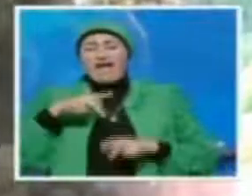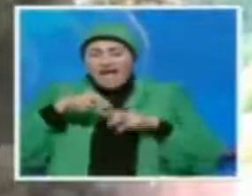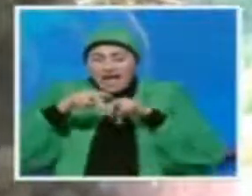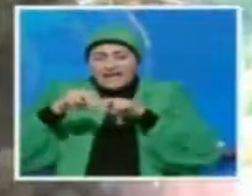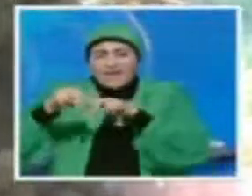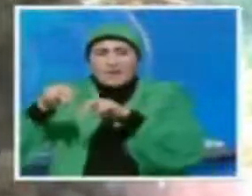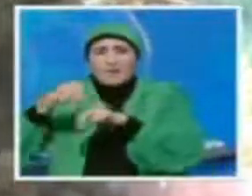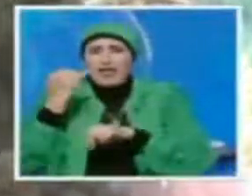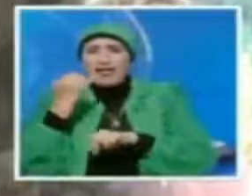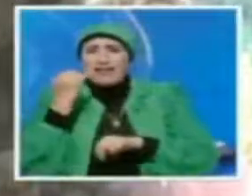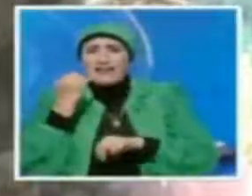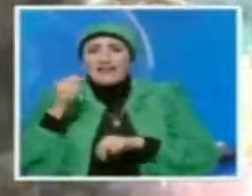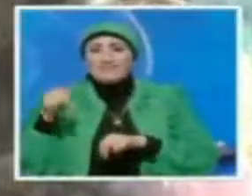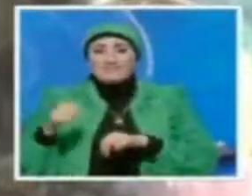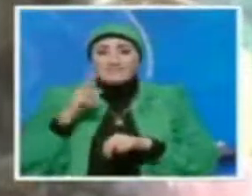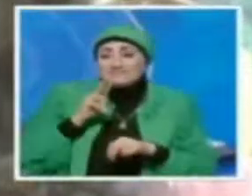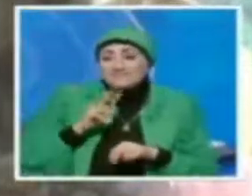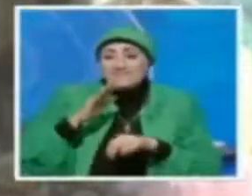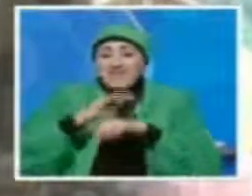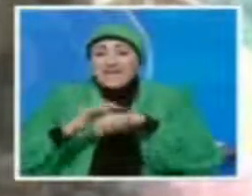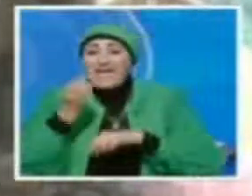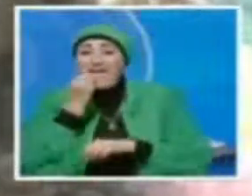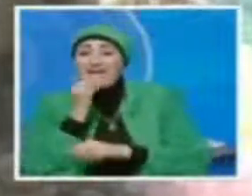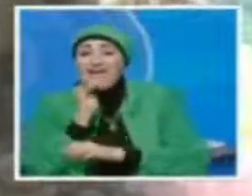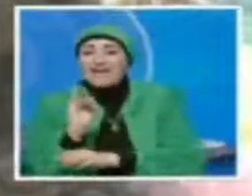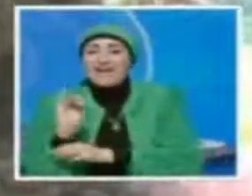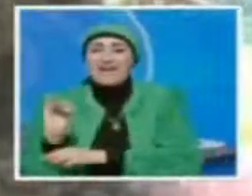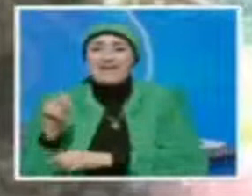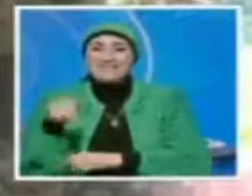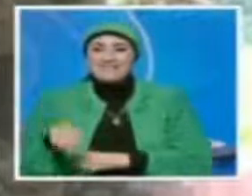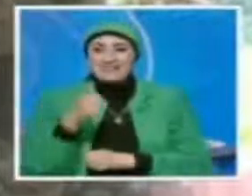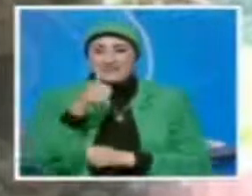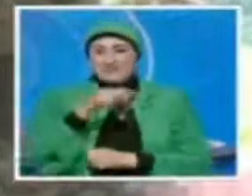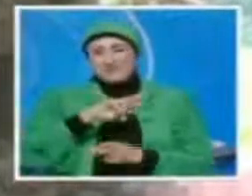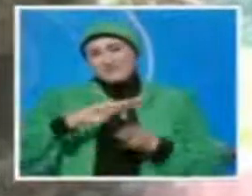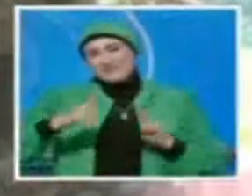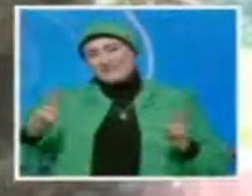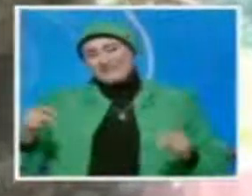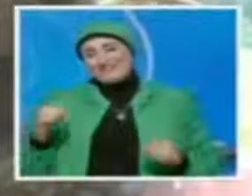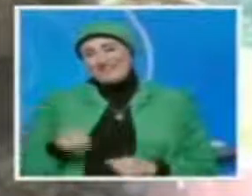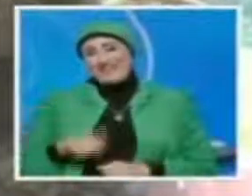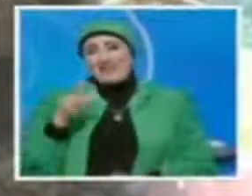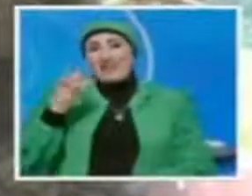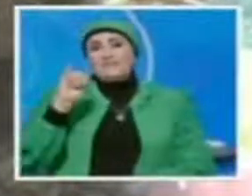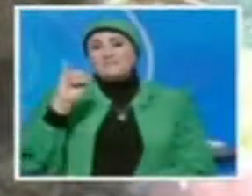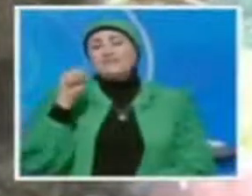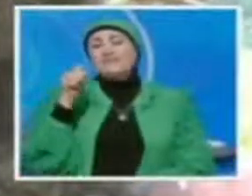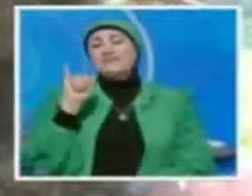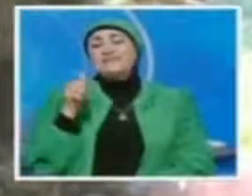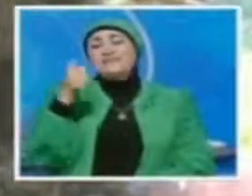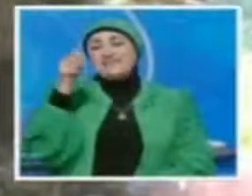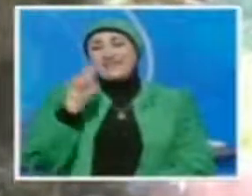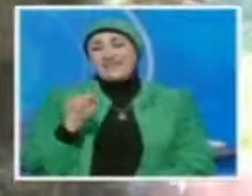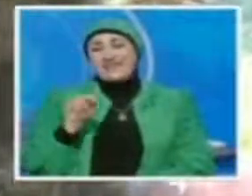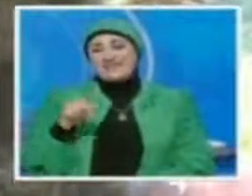الأليفة التي يستطيع من خلالها الزائر إطعام الحيوانات المختلفة. لمياء موافي، التلفزيون المصري.